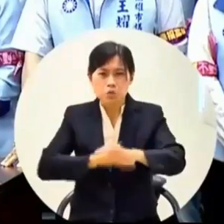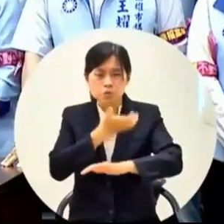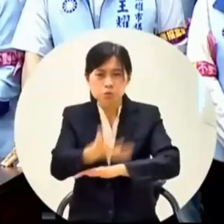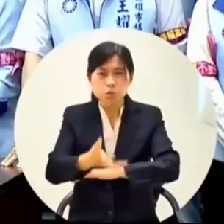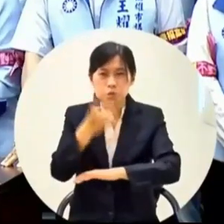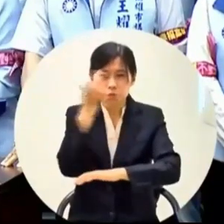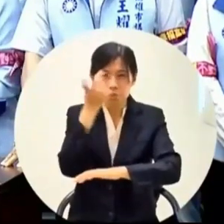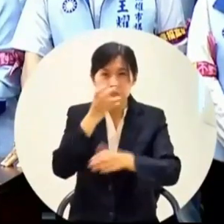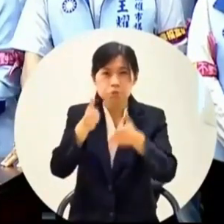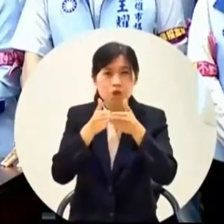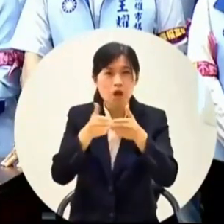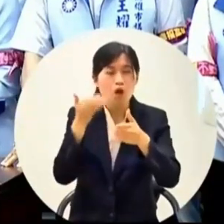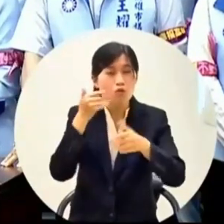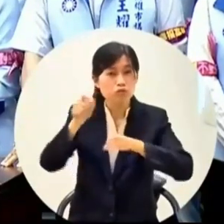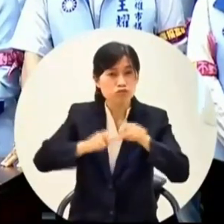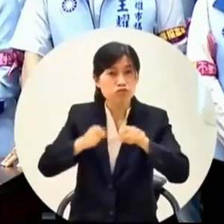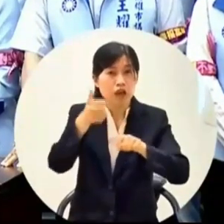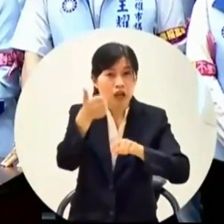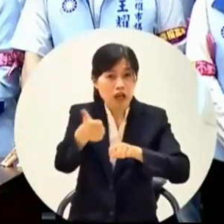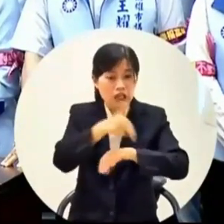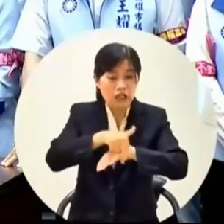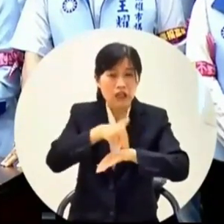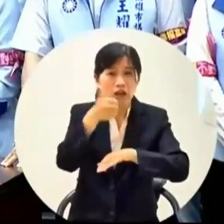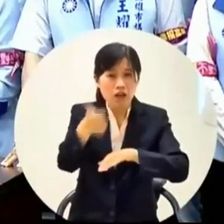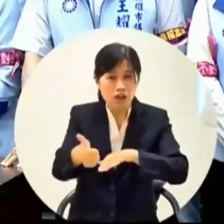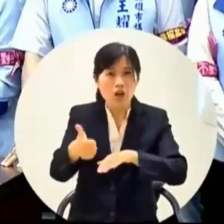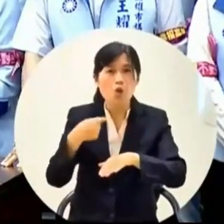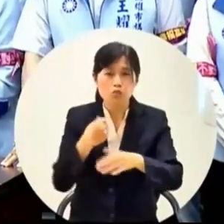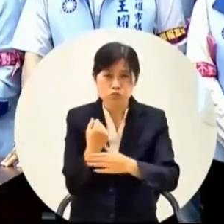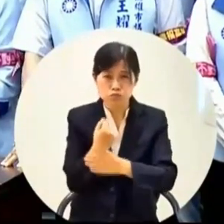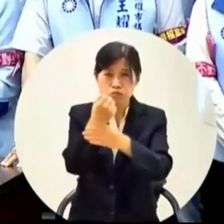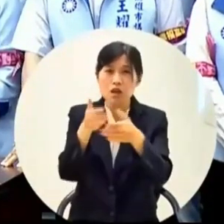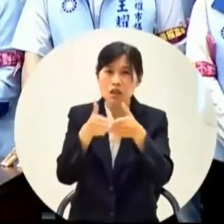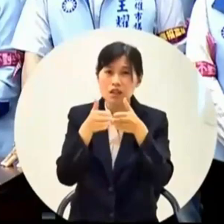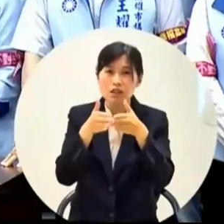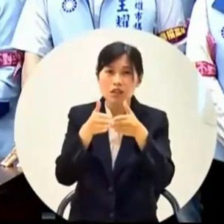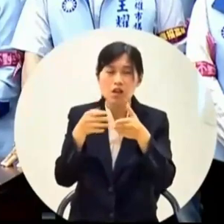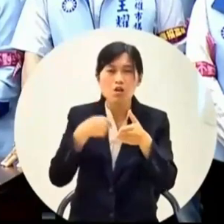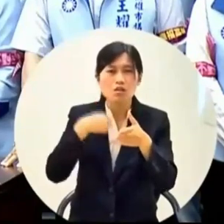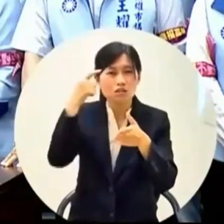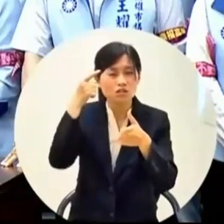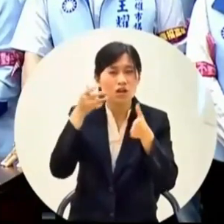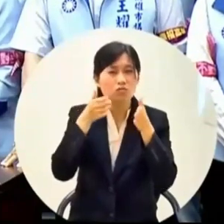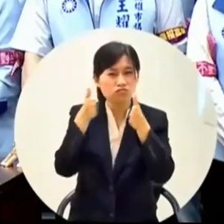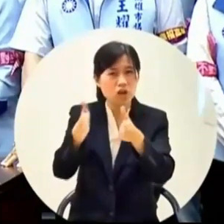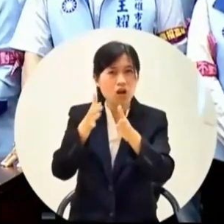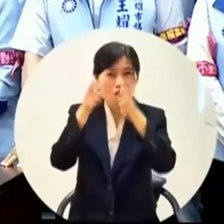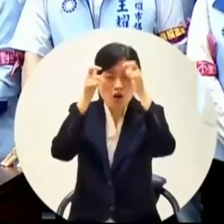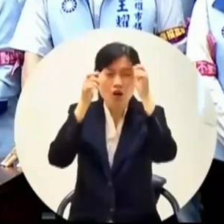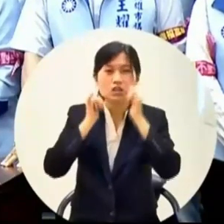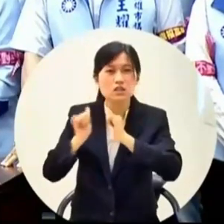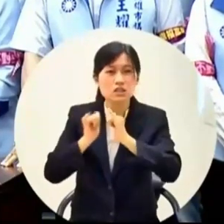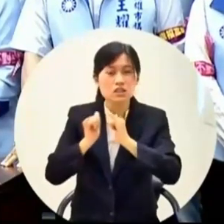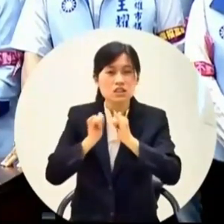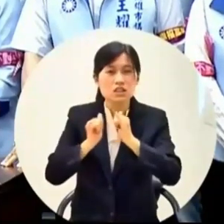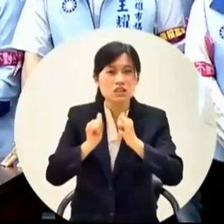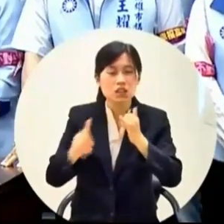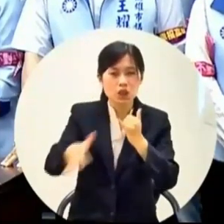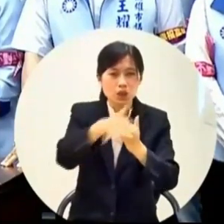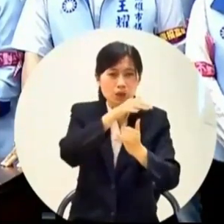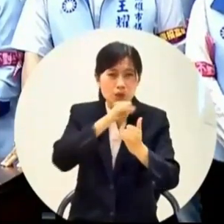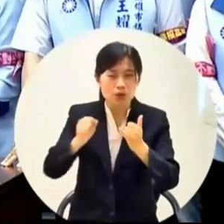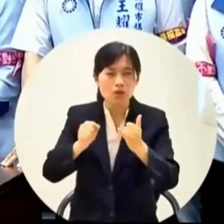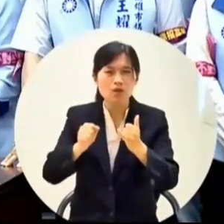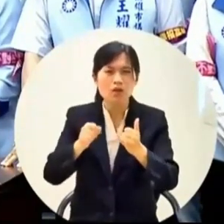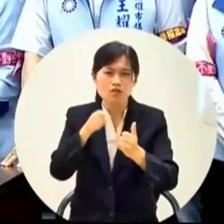政策我们该全力来支持。我觉得这才是对高雄市民还有高雄市还有全台湾，这才是对